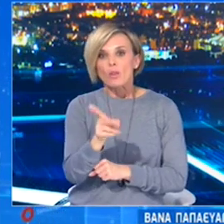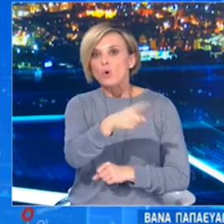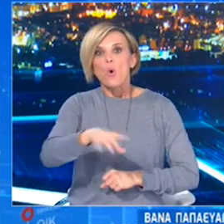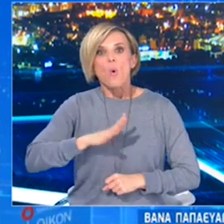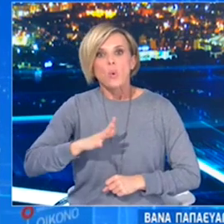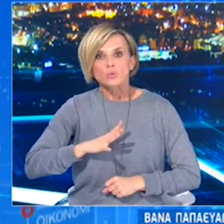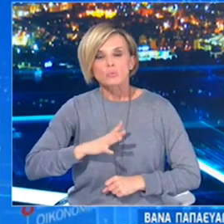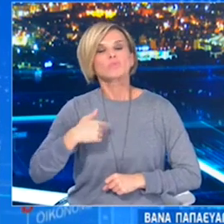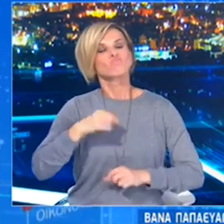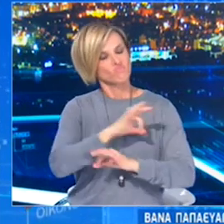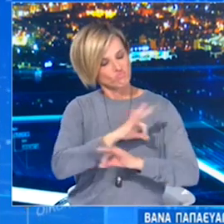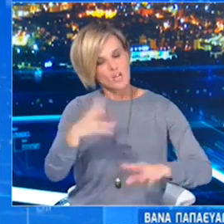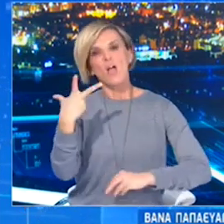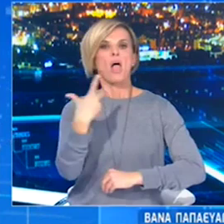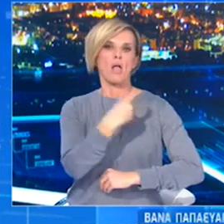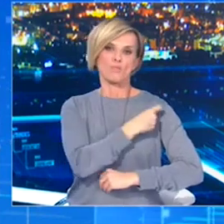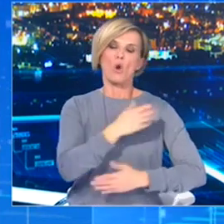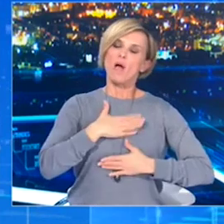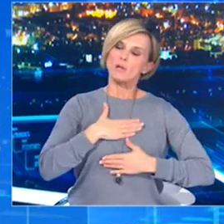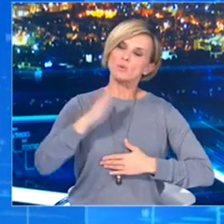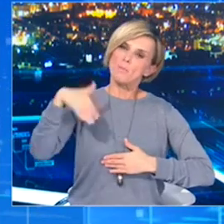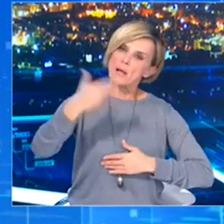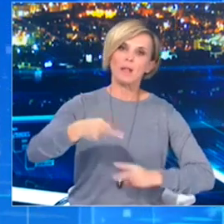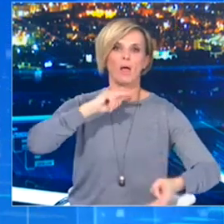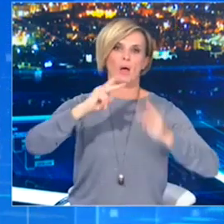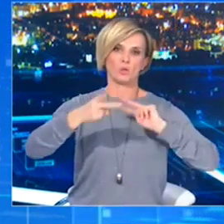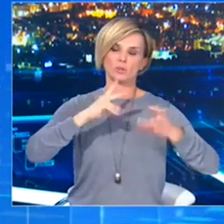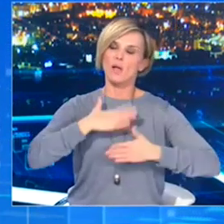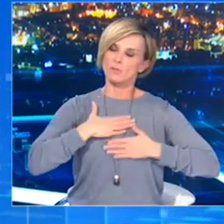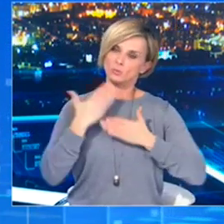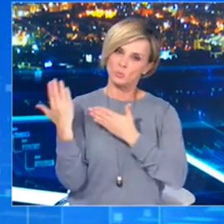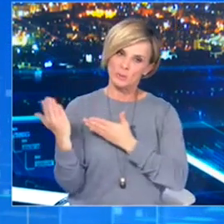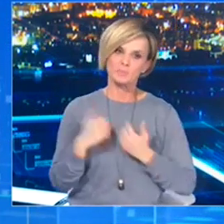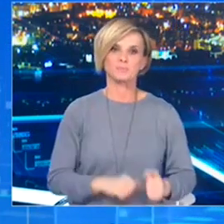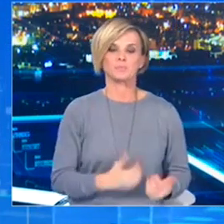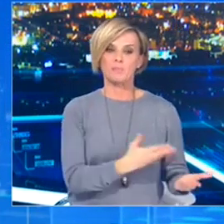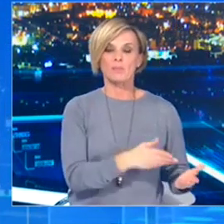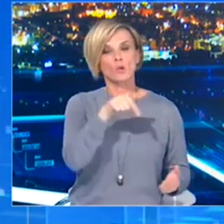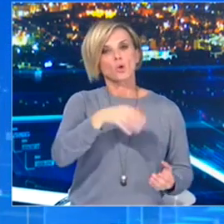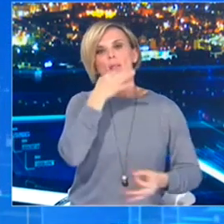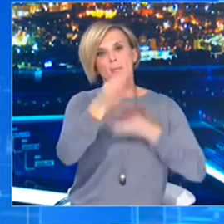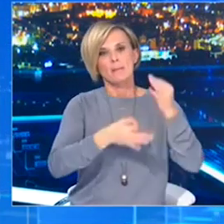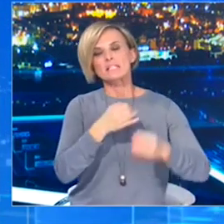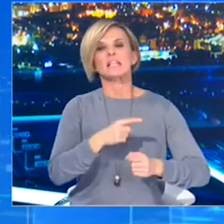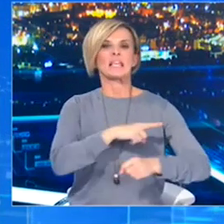Ευχαριστώ πολύ για την πεσοχή σας και θα είμαι στη διάθεσή σας για ειδήσεις. Ευχαριστούμε την κυρία Παπέ Βαγγέλου. Το λόγο έχει ο κ. Μαγιουρκίνης.